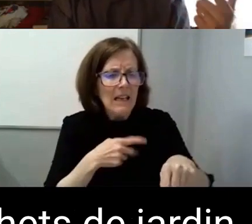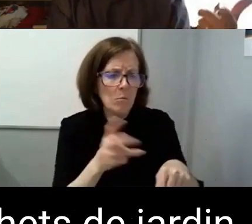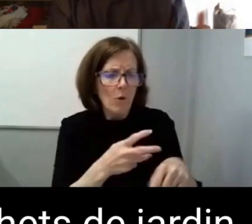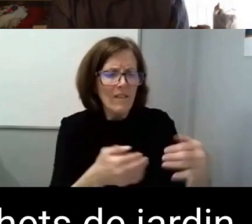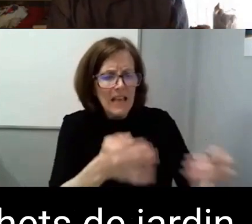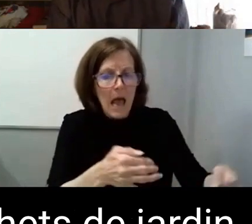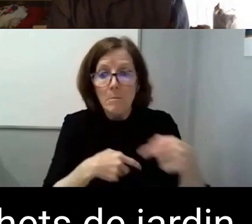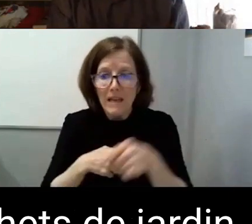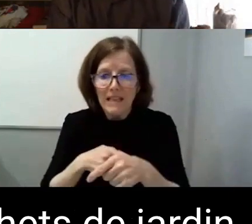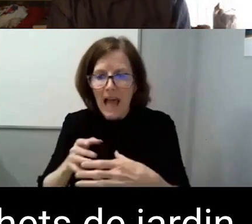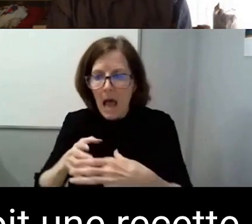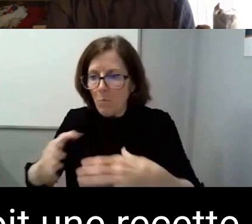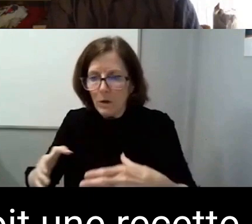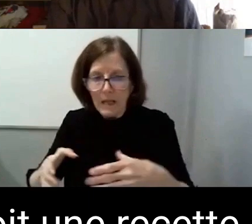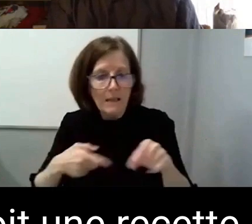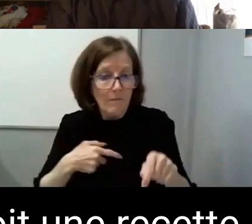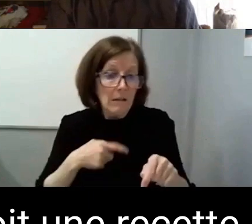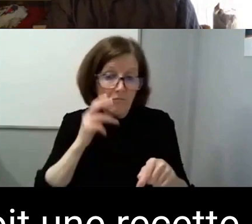de nos déchets de jardin.